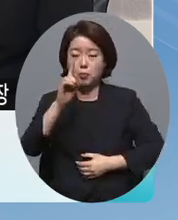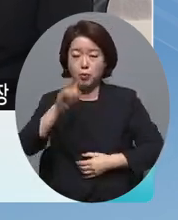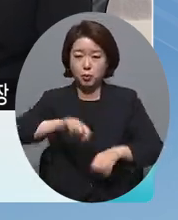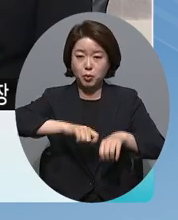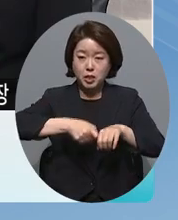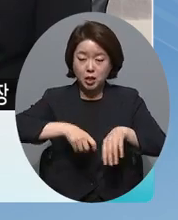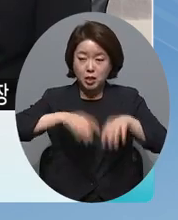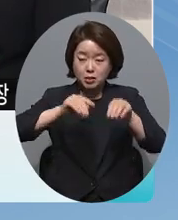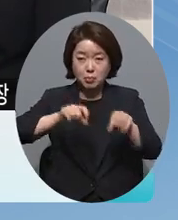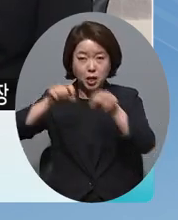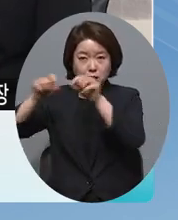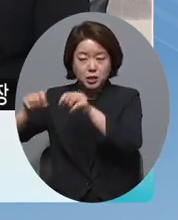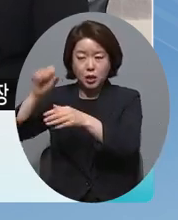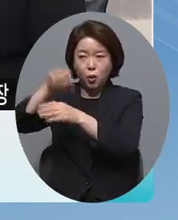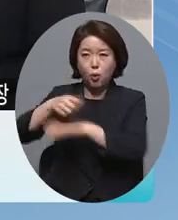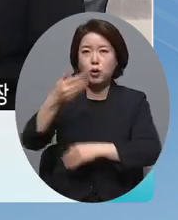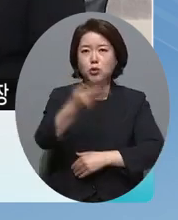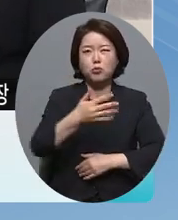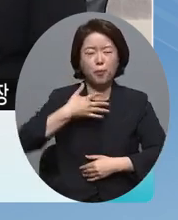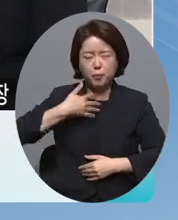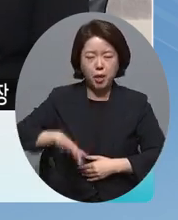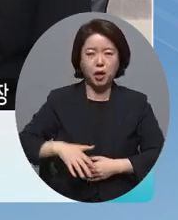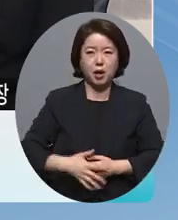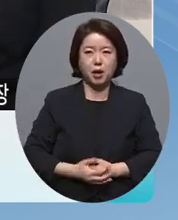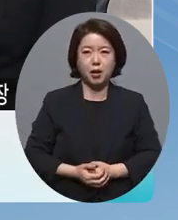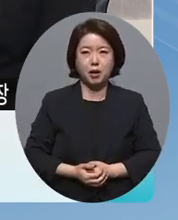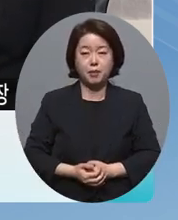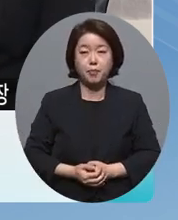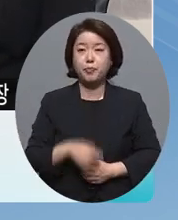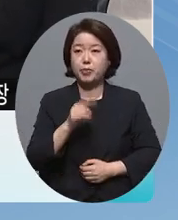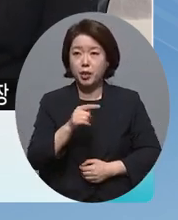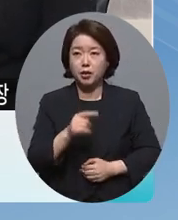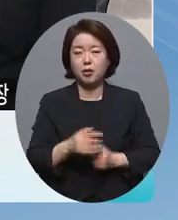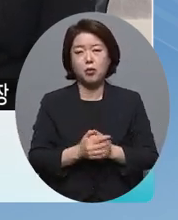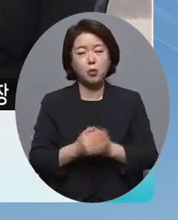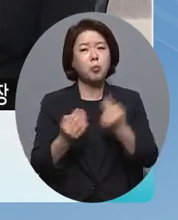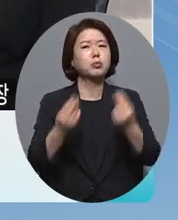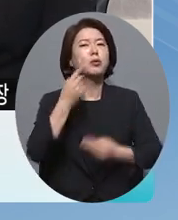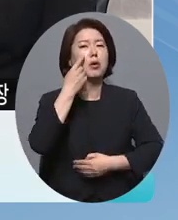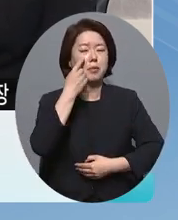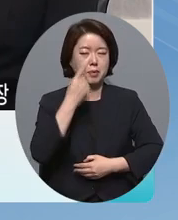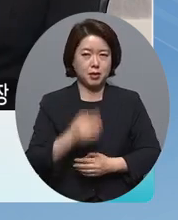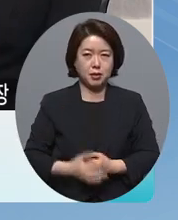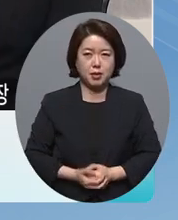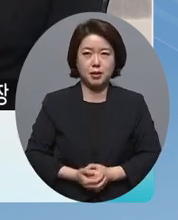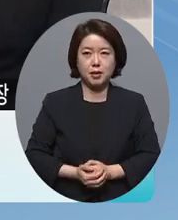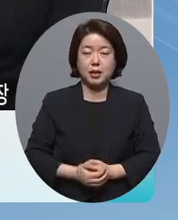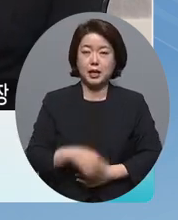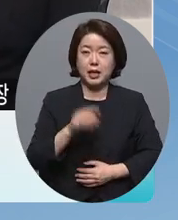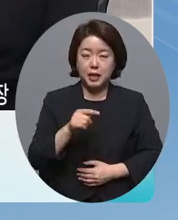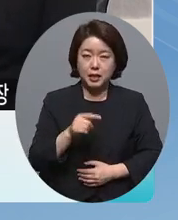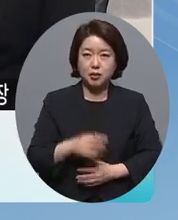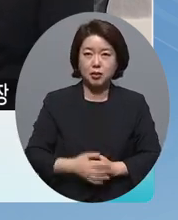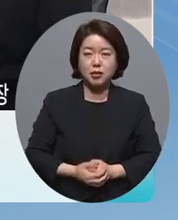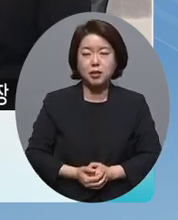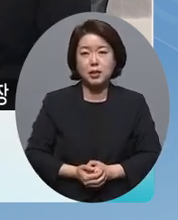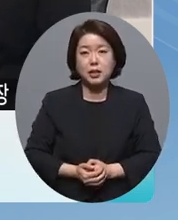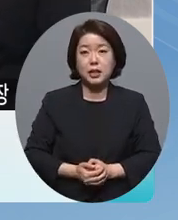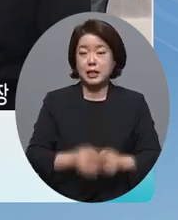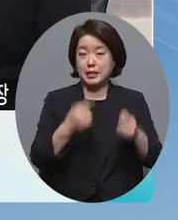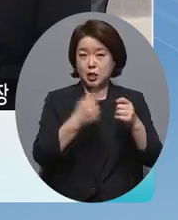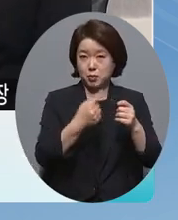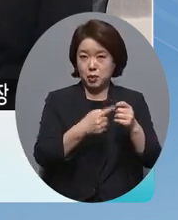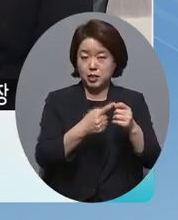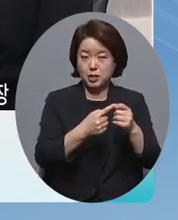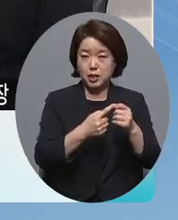집행정지를 허가한 사례가 없다고 해요 그래서 예 맞습니다 그래서 그래서 첫 번째